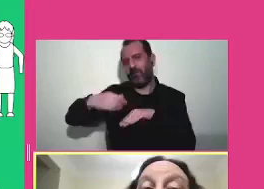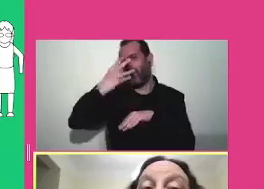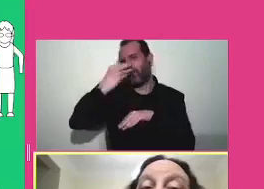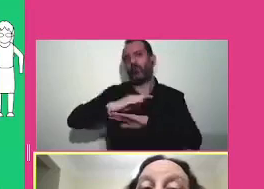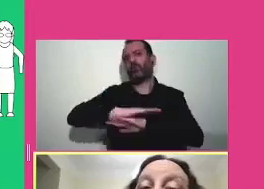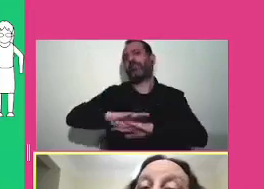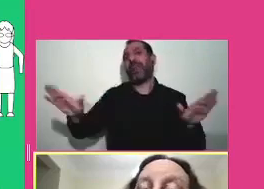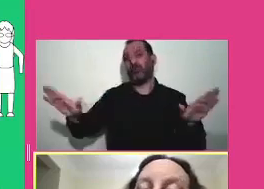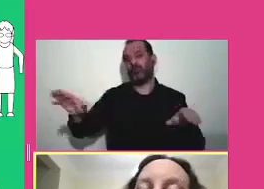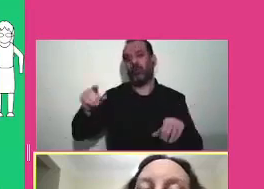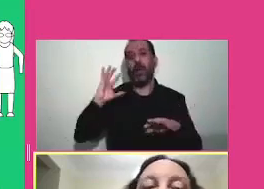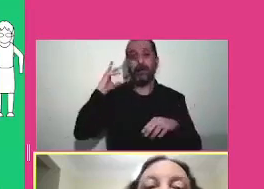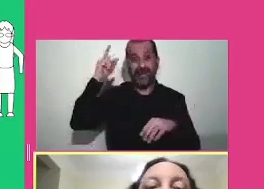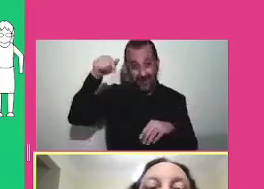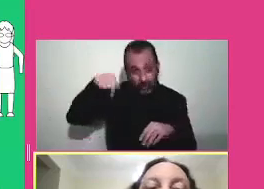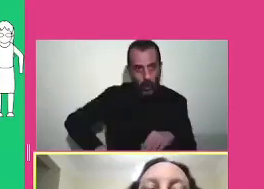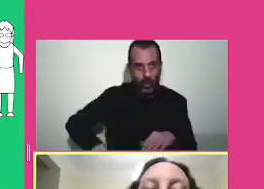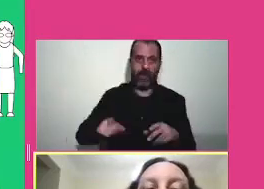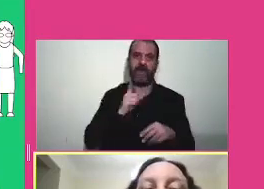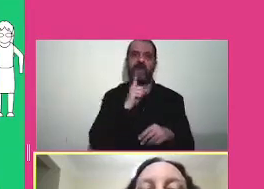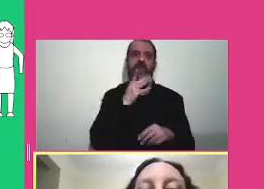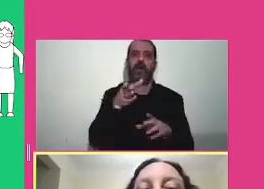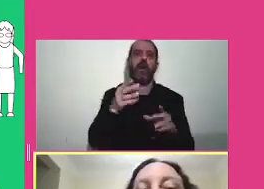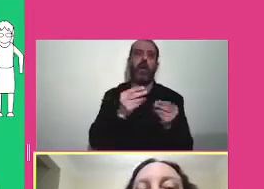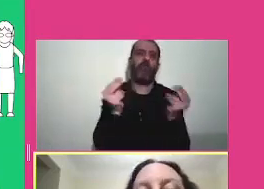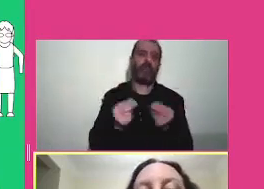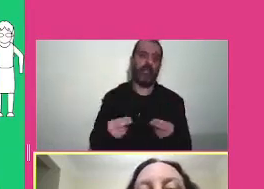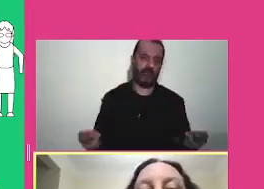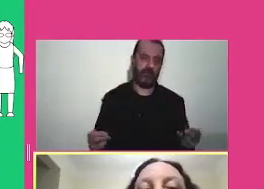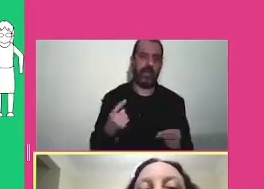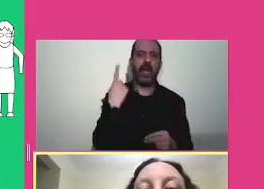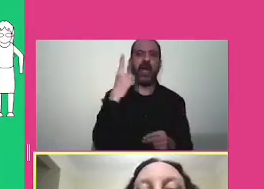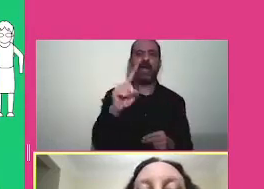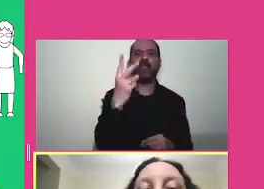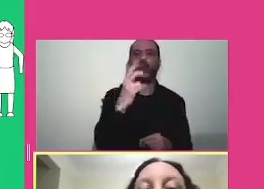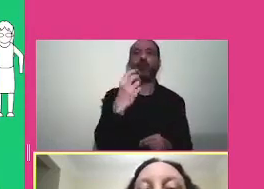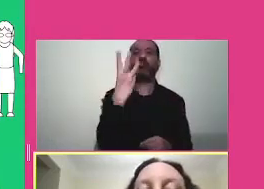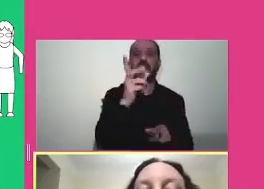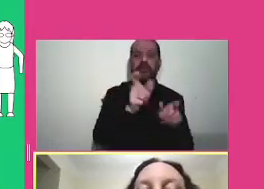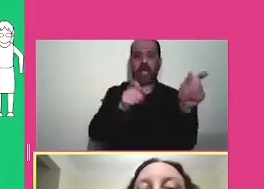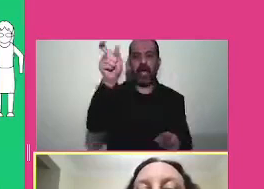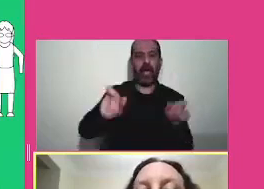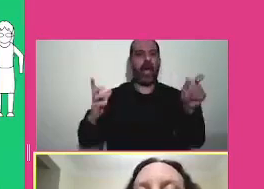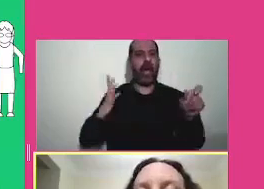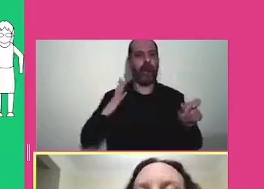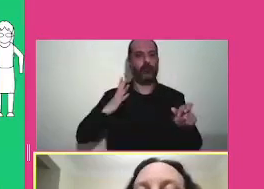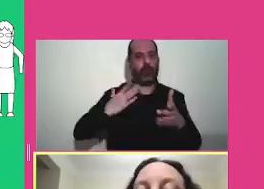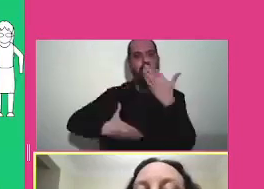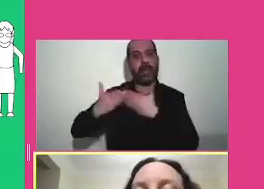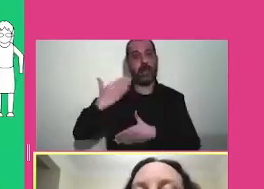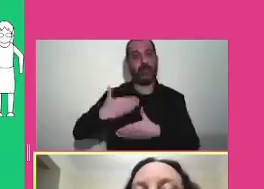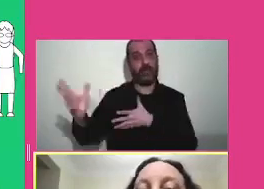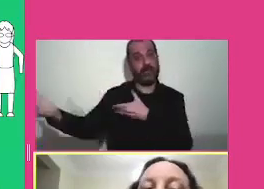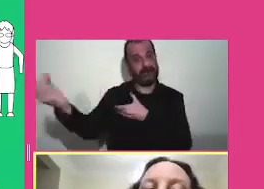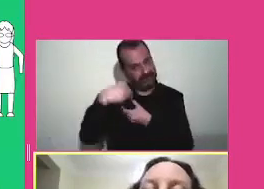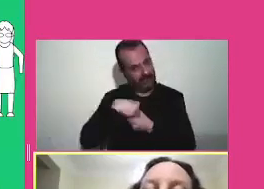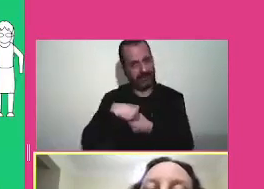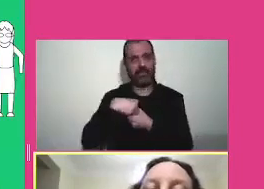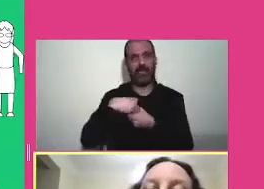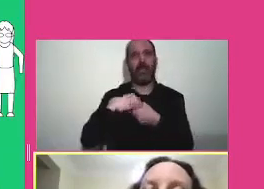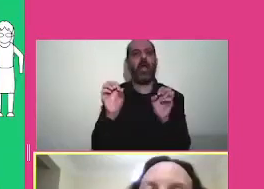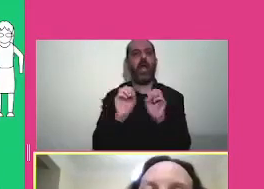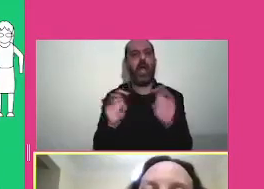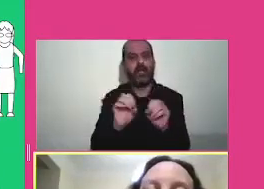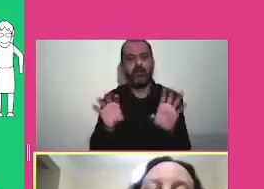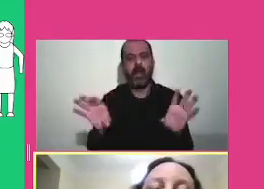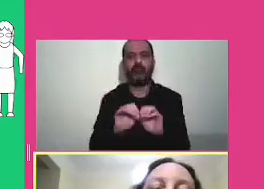είναι τα αποτελέσματά μας μέχρι σήμερα. 123 μοναδικοί άνθρωποι με αναπηρία έχουν συμμετάσχει στις ενημερωτικές και